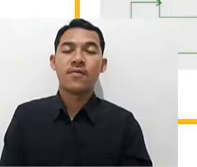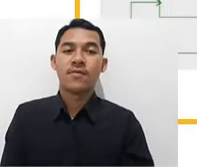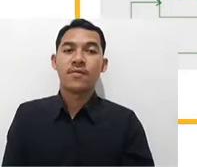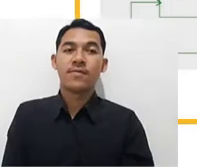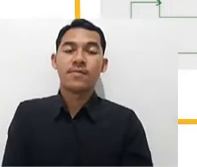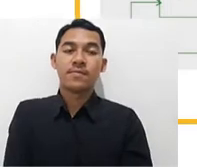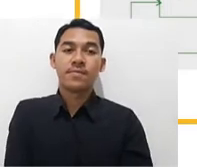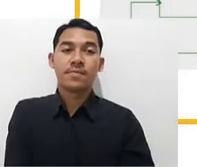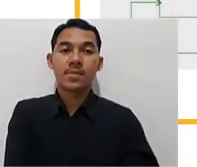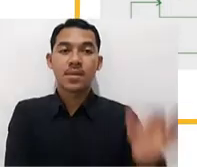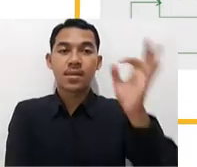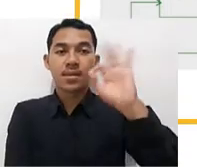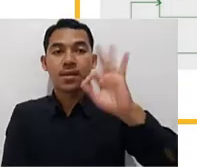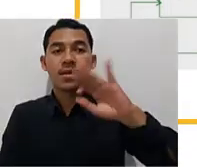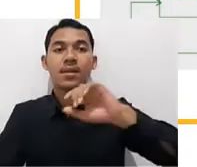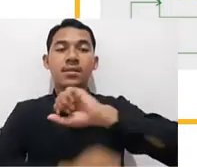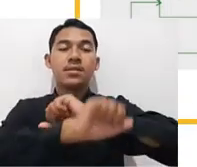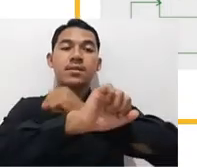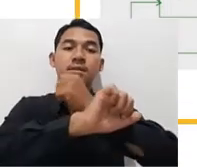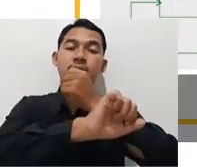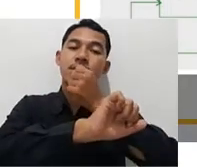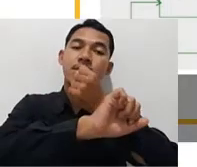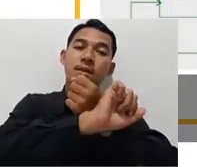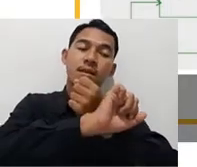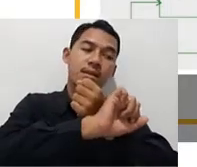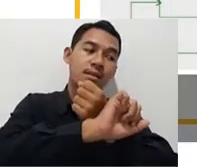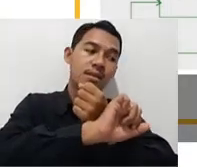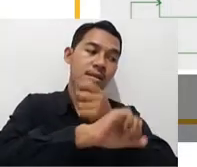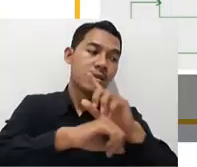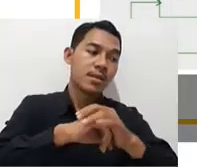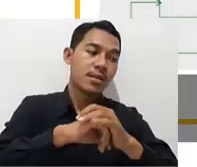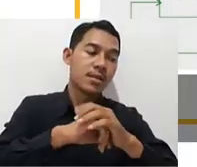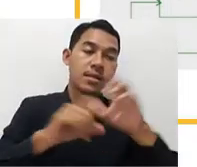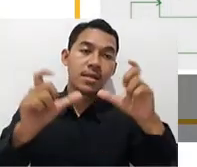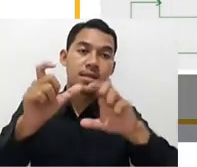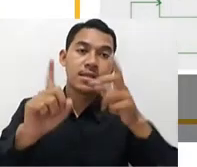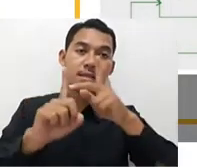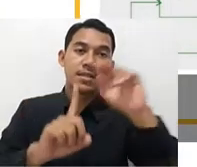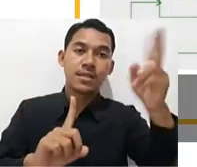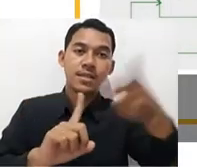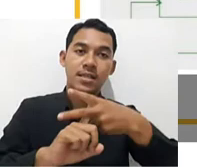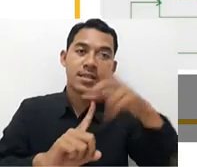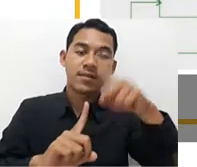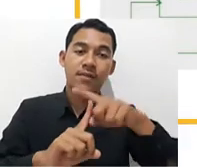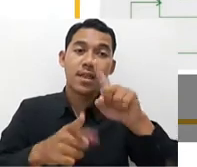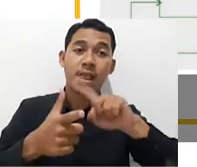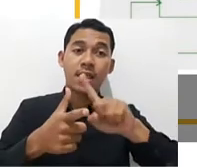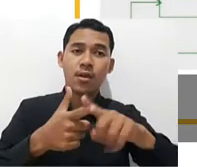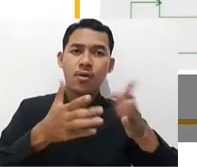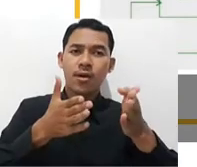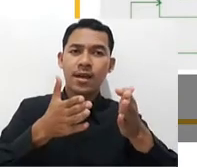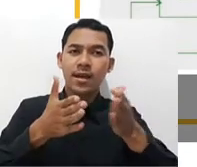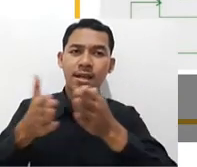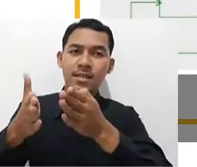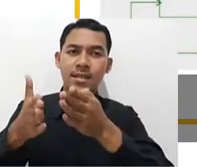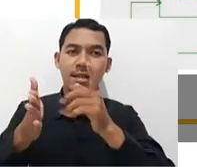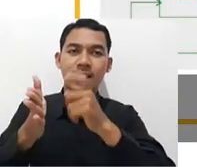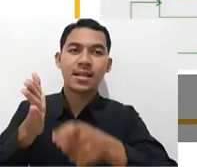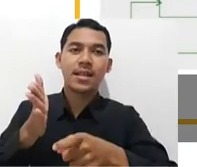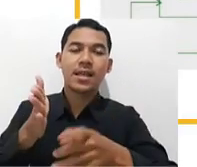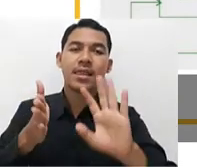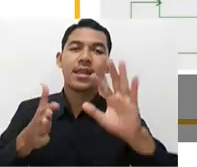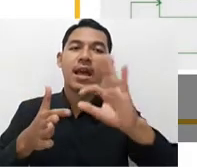sebagai apa ya? Dia nggak berperan sebagai shift atau nggak bergeser nilainya gitu tuh. Jadi dia nggak